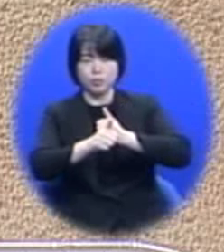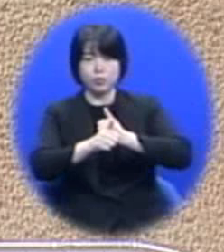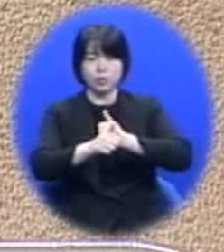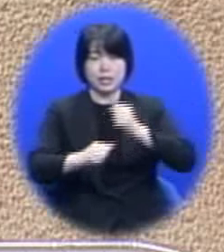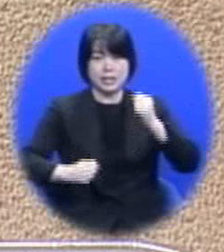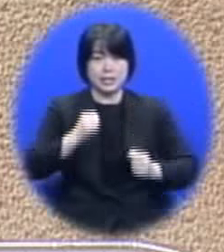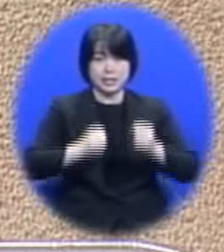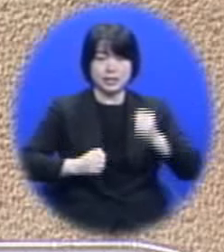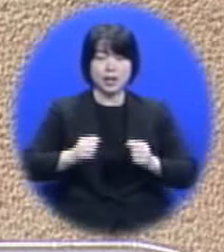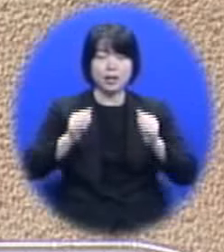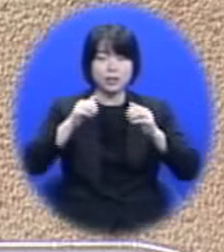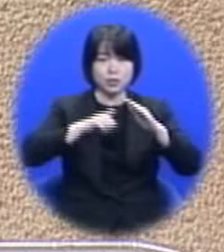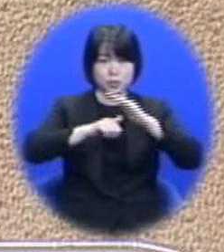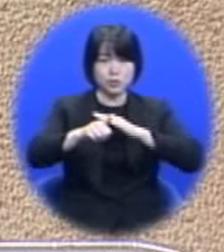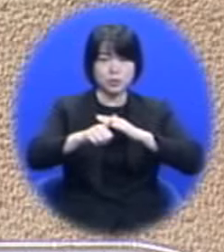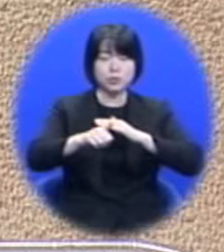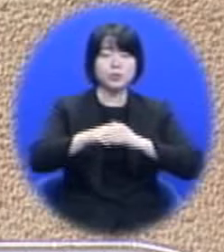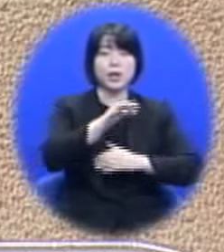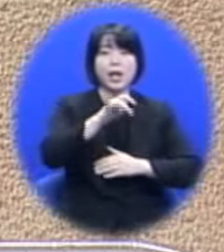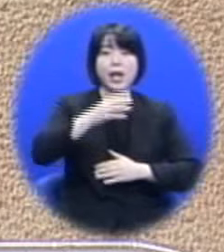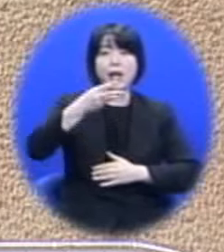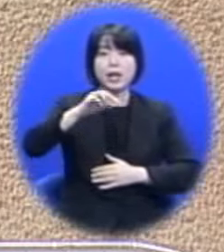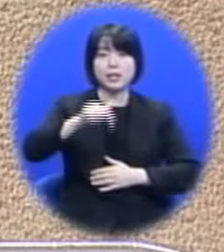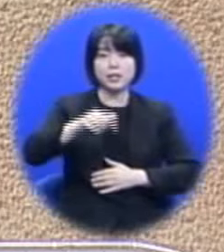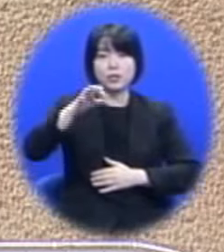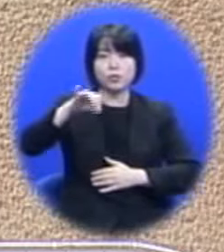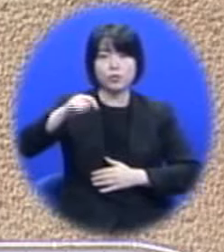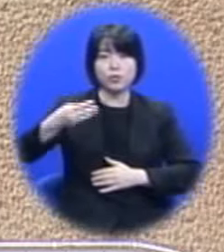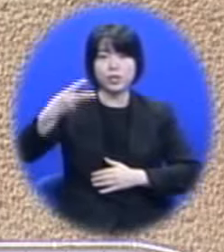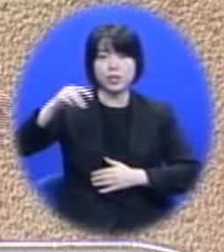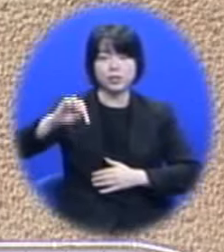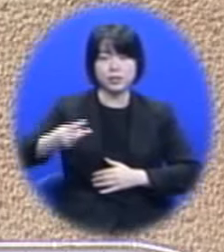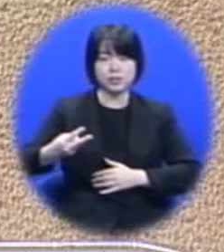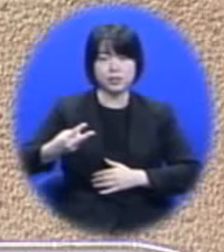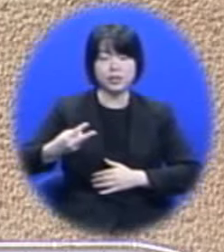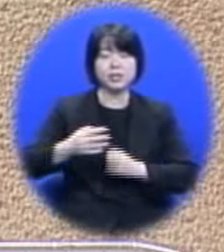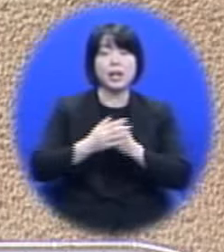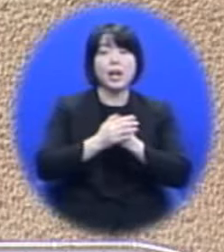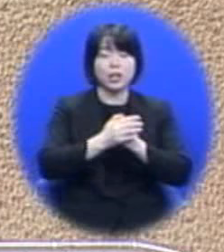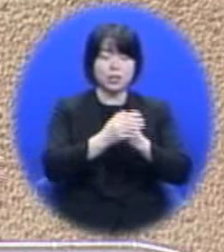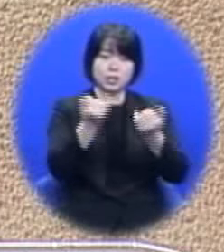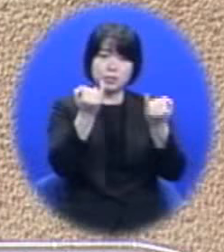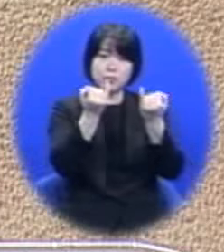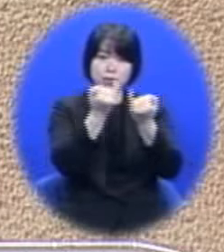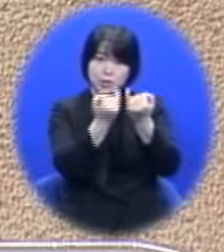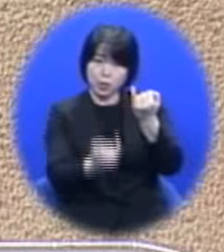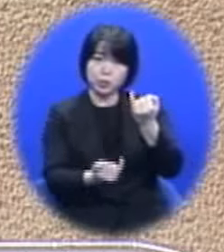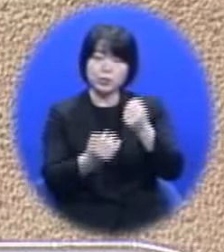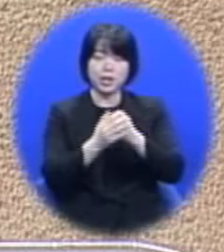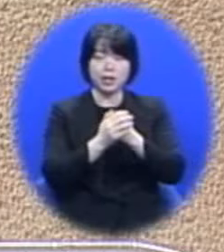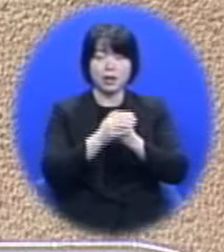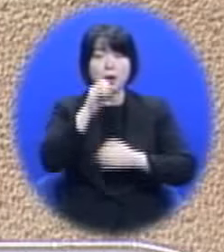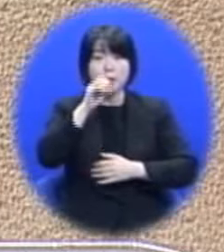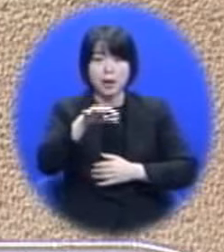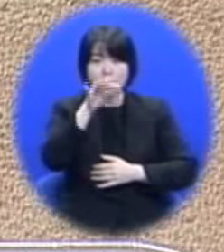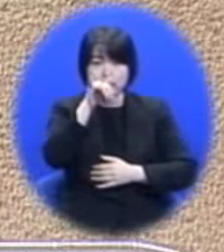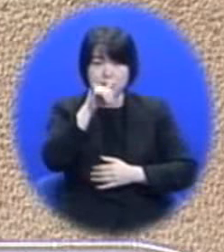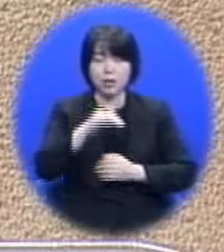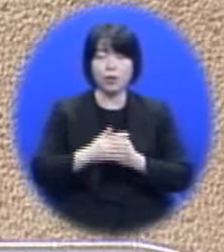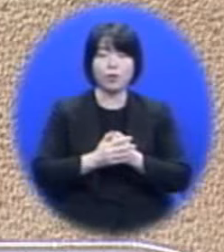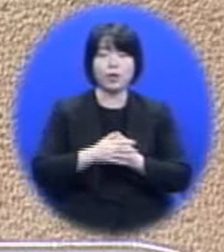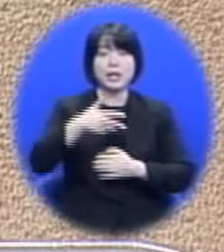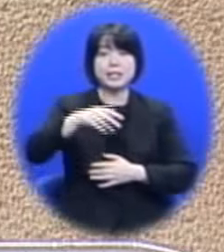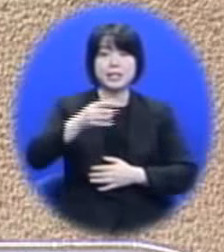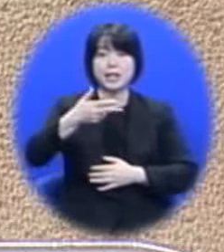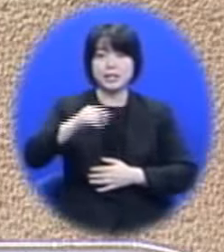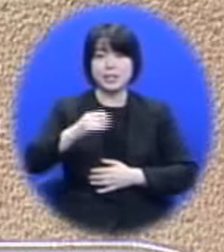에릭 리들의 이야기입니다. 그 에릭 리들이 여동생 제니에게 한 말이 있어요. 제니, 나는